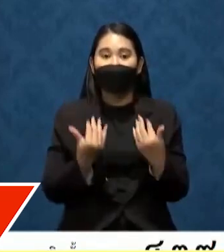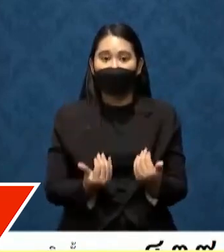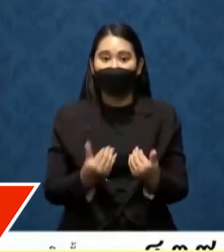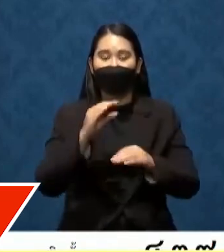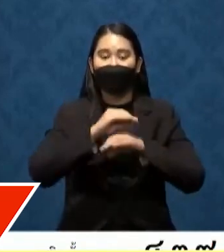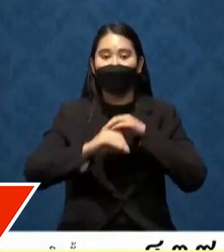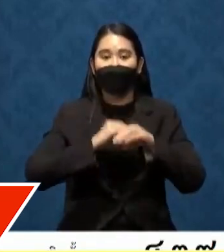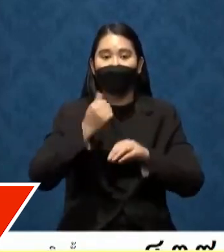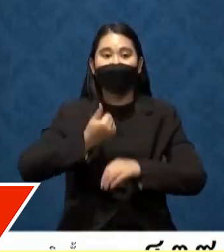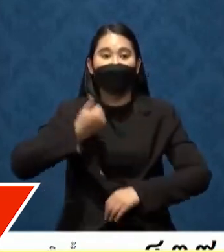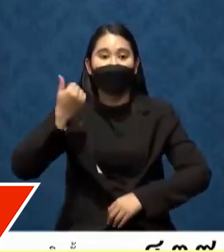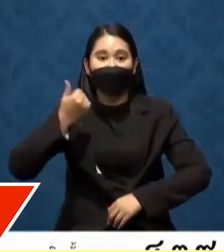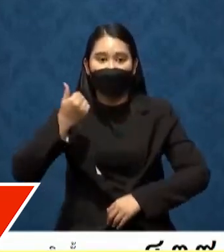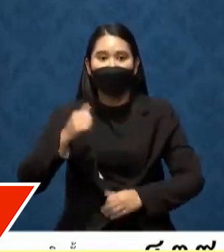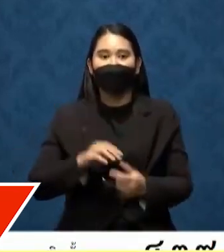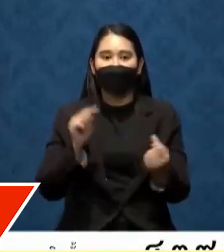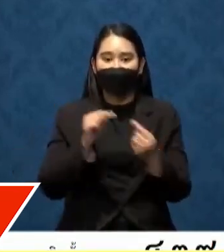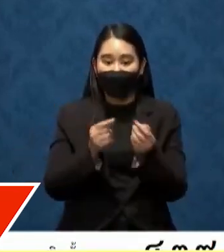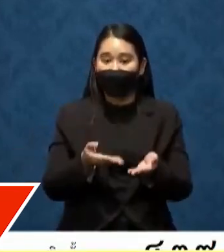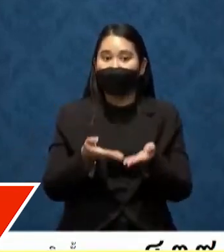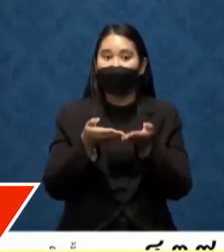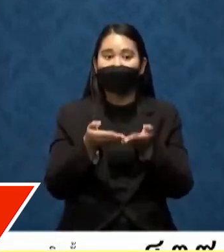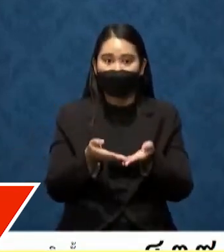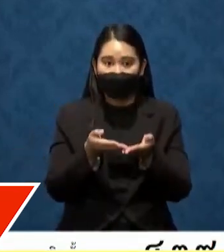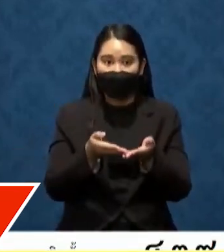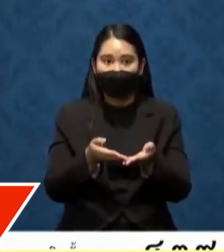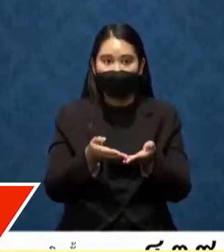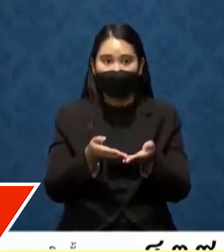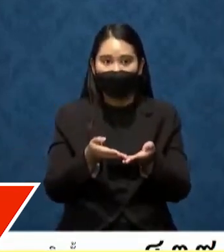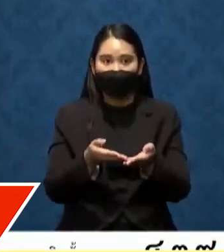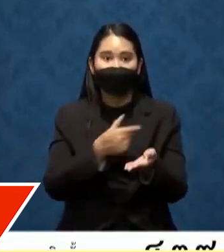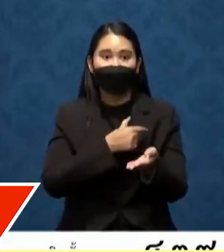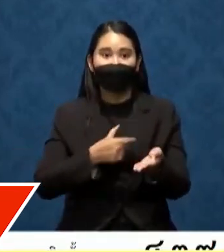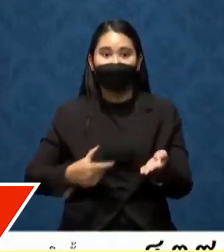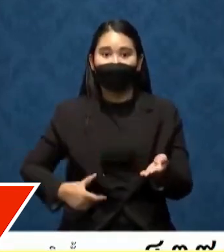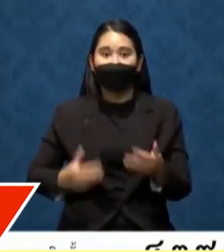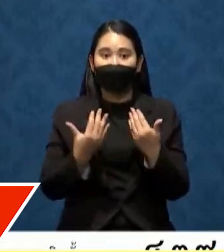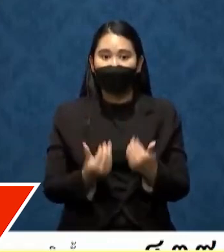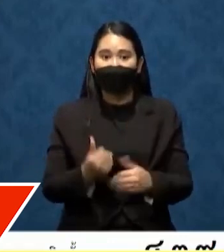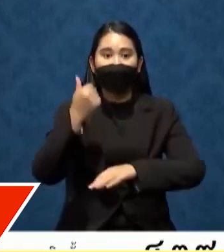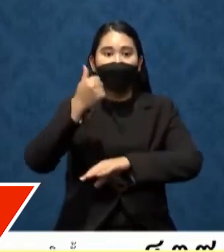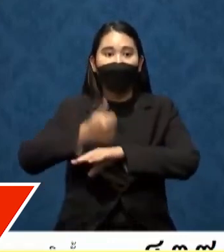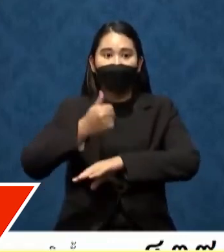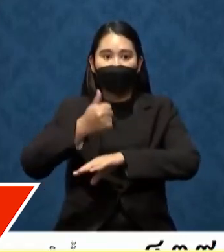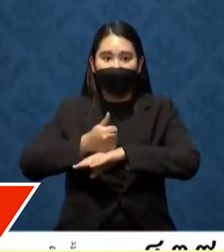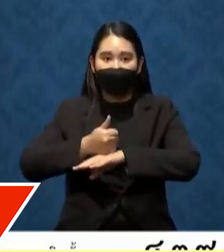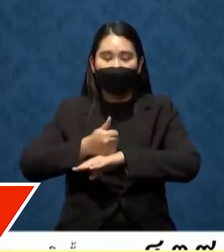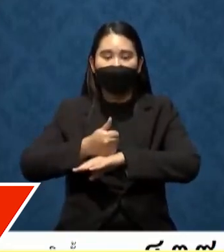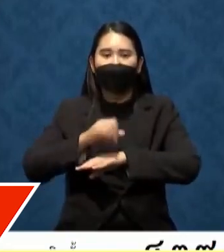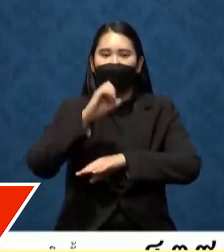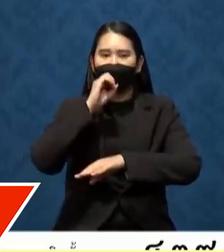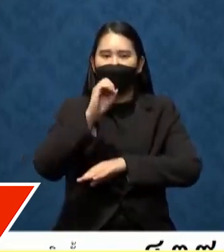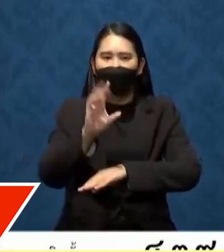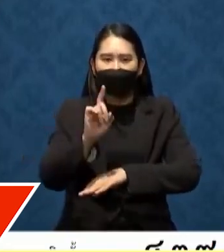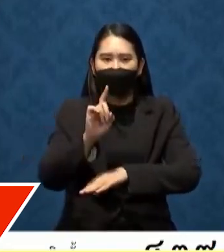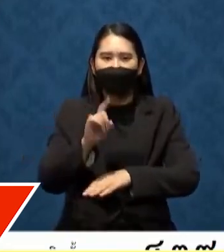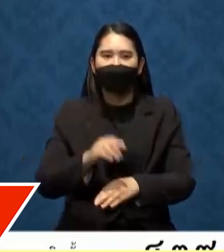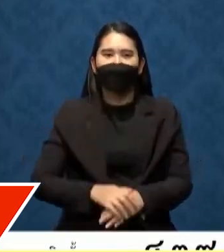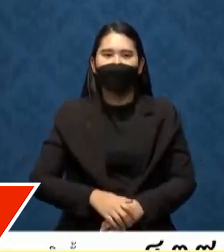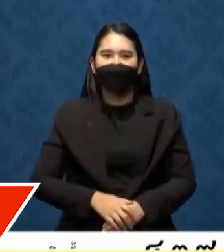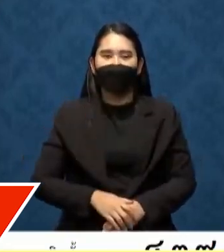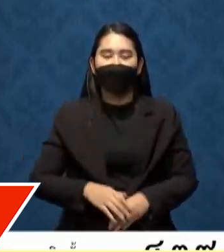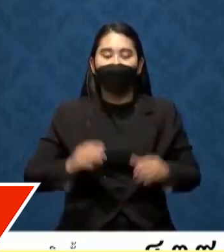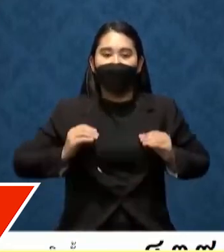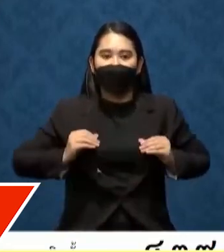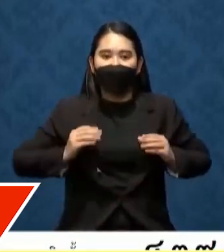การอื่นๆนะครับเรื่องของเรือหลวงเนี่ยตอนนี้ผบ.ทล.นะครับก็มาพูดว่าเสื้อชูชีพไม่พออ้าวแล้วยัง